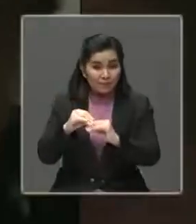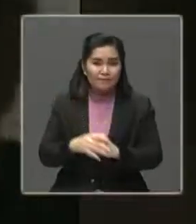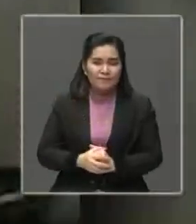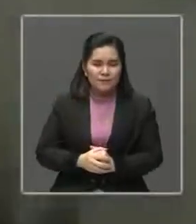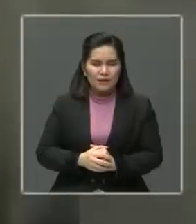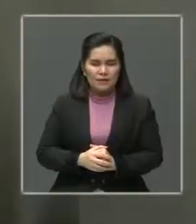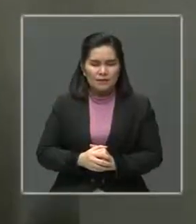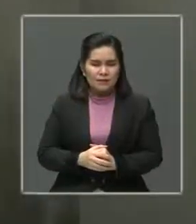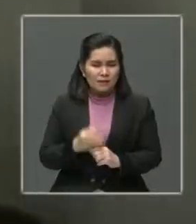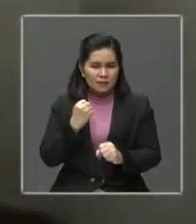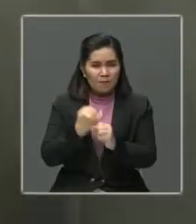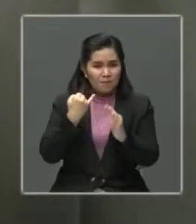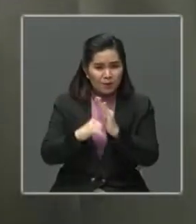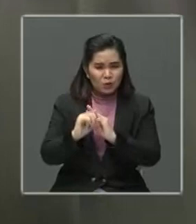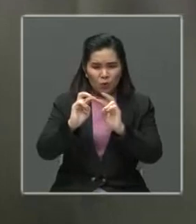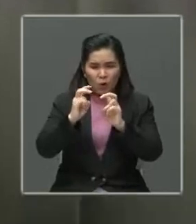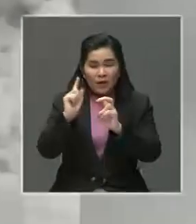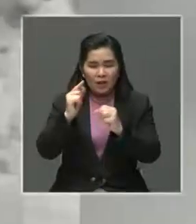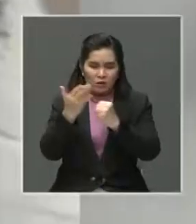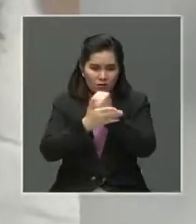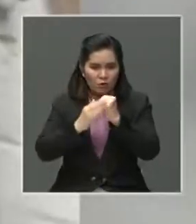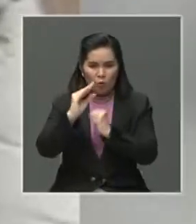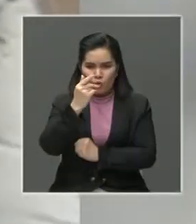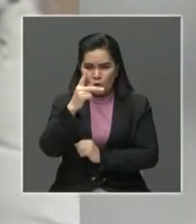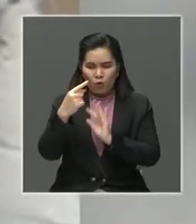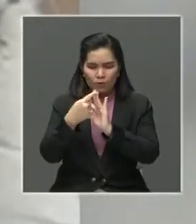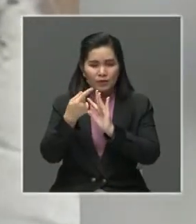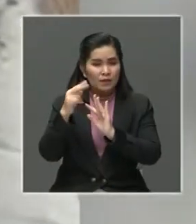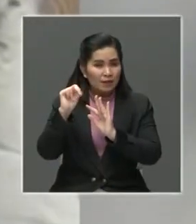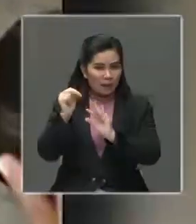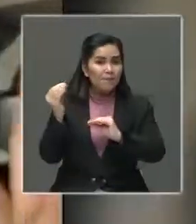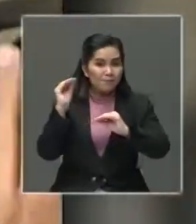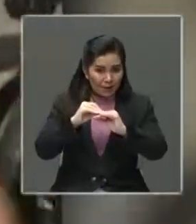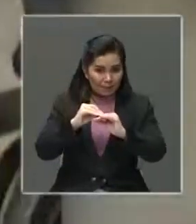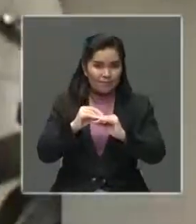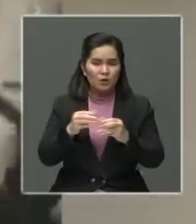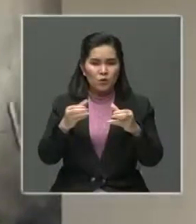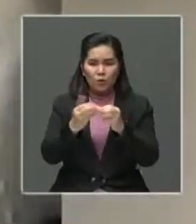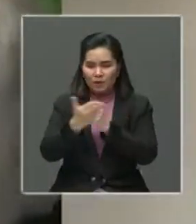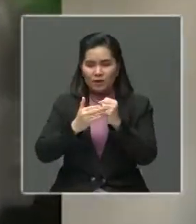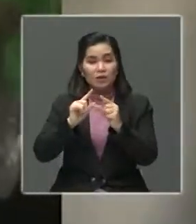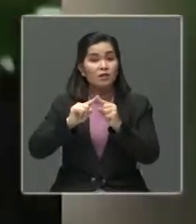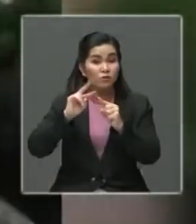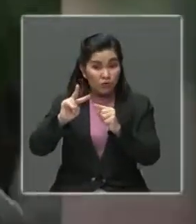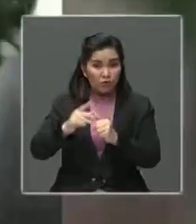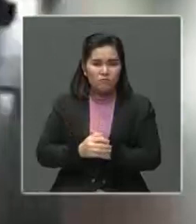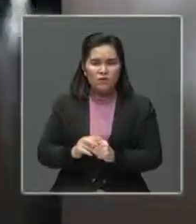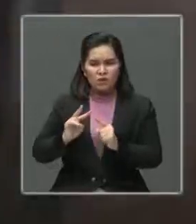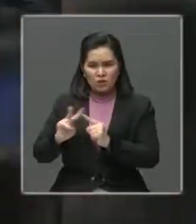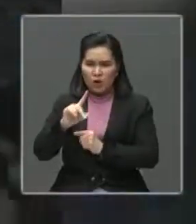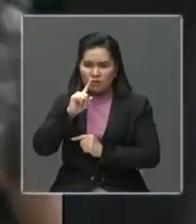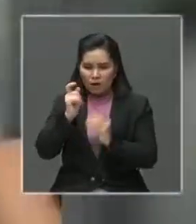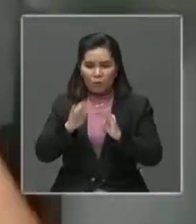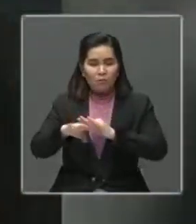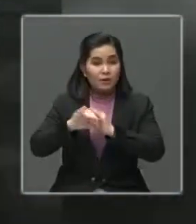อหาดำเนินคดีใหม่อีกฐานเสพโคเคนยาเสพติดให้โทษประเภท2 2สั่งสอบพยานใ